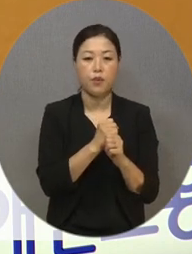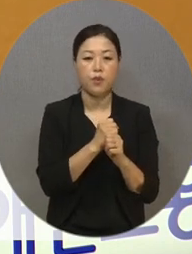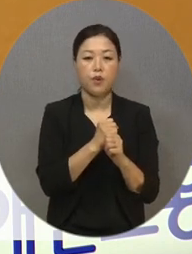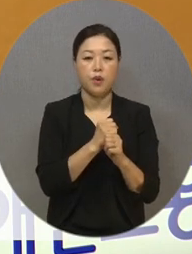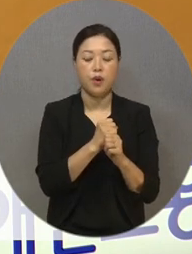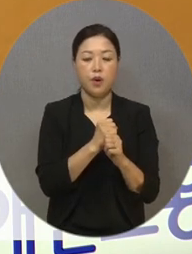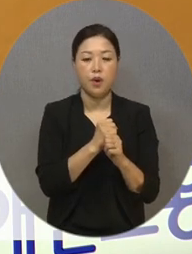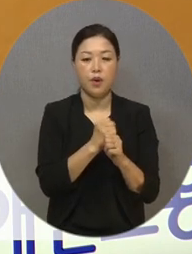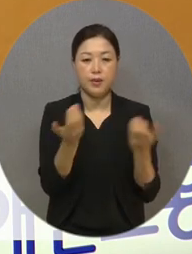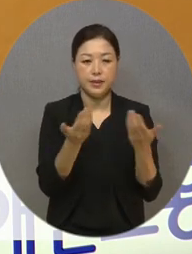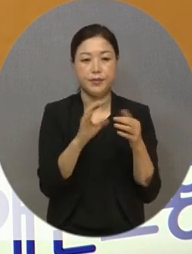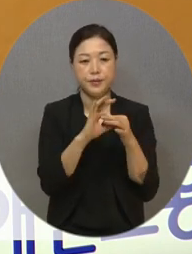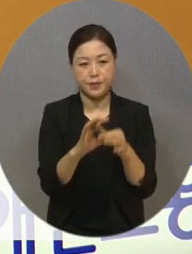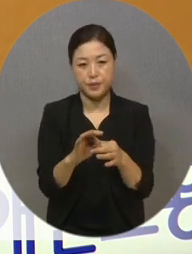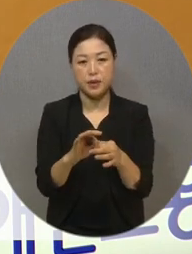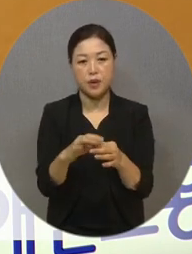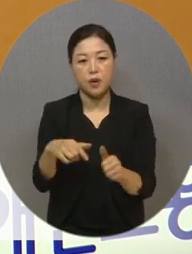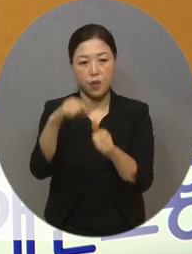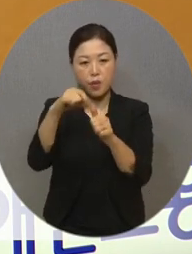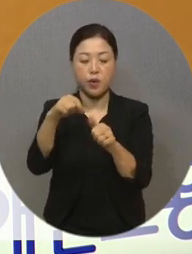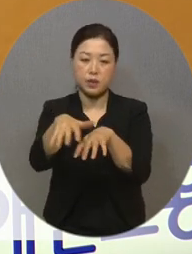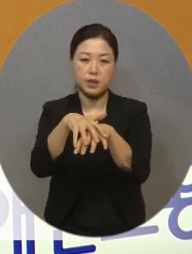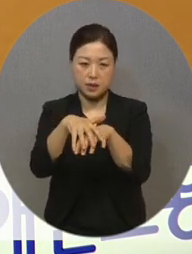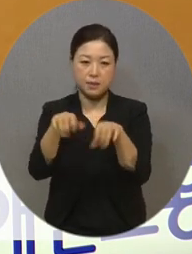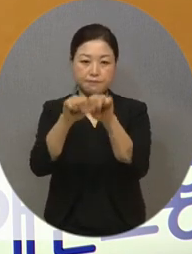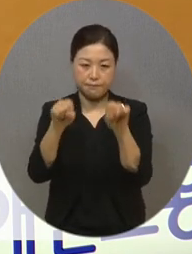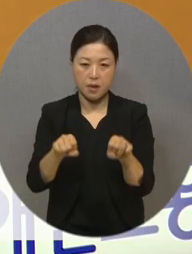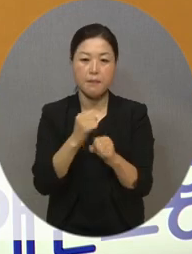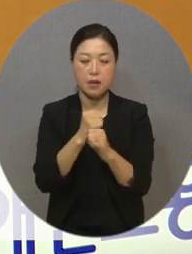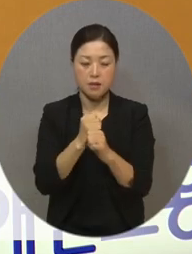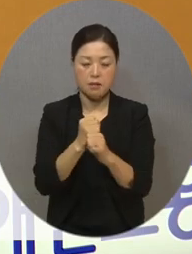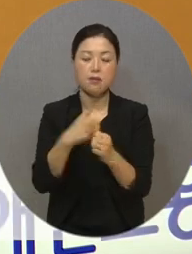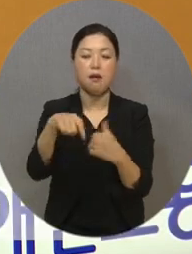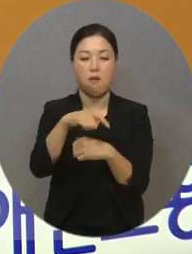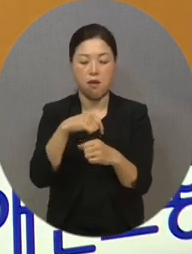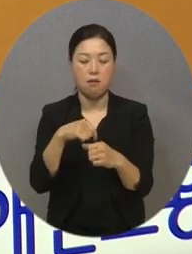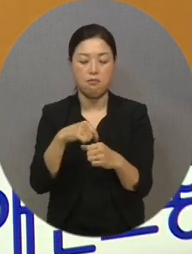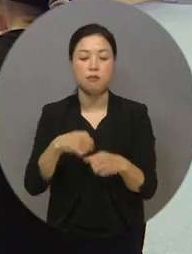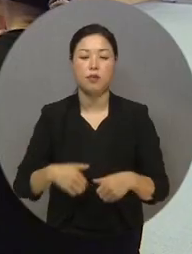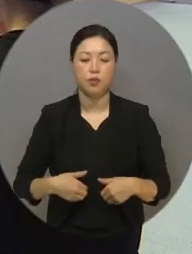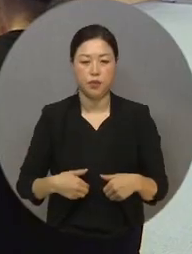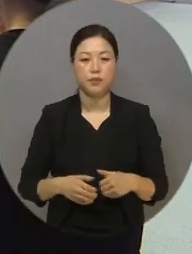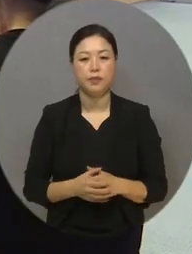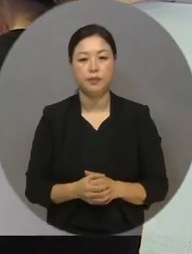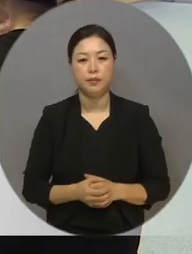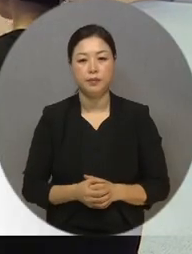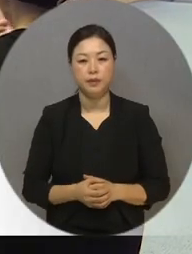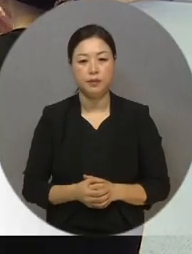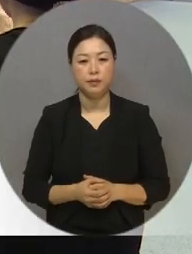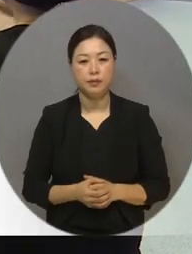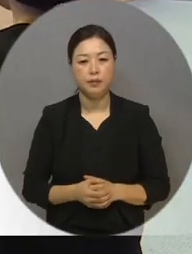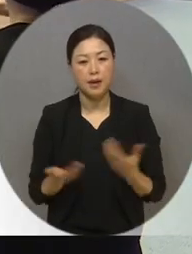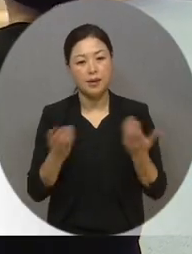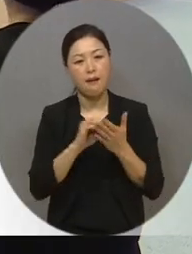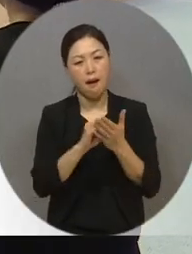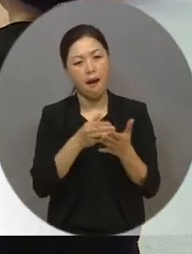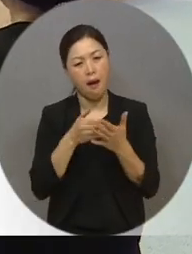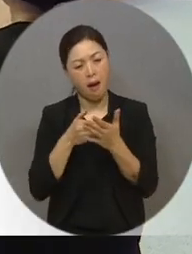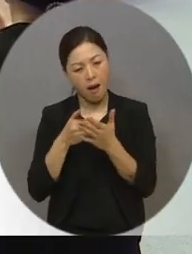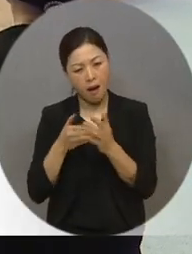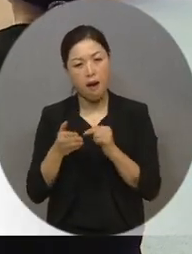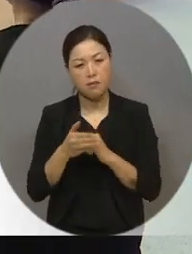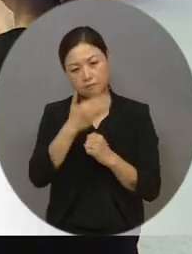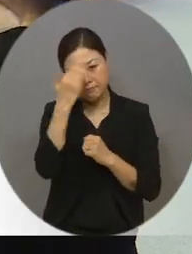가능한 보용 체계를 말하라는 것이 절한 상황에서 취업에 어려움을 겪고 있는